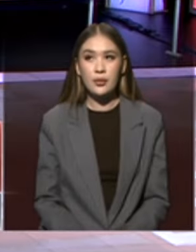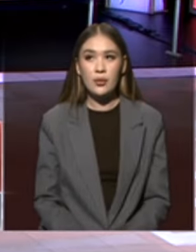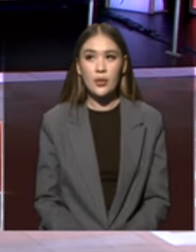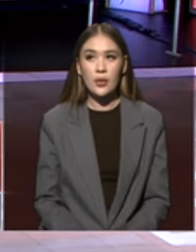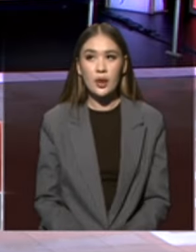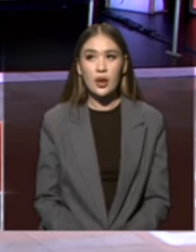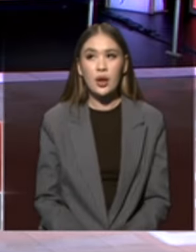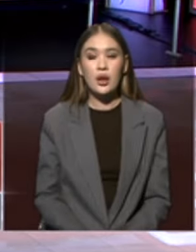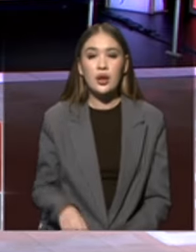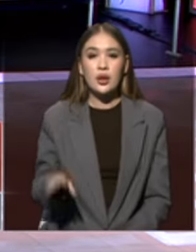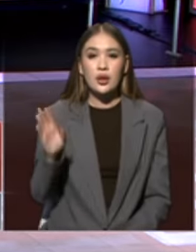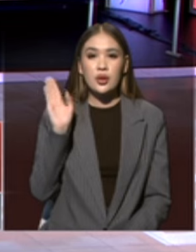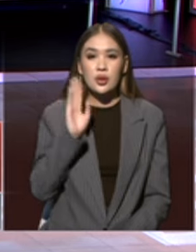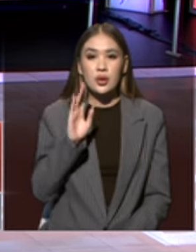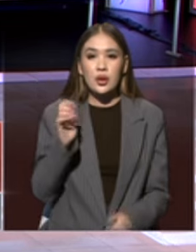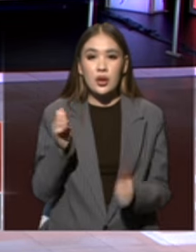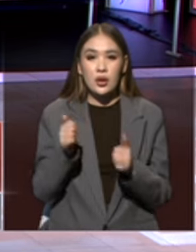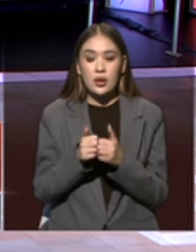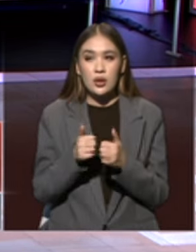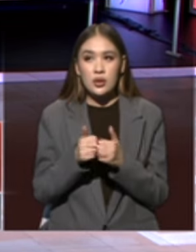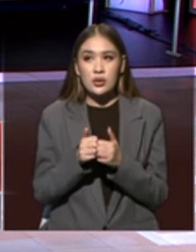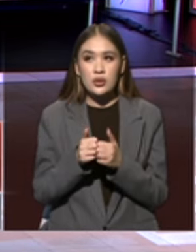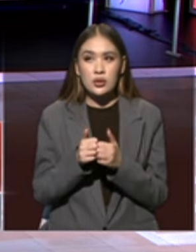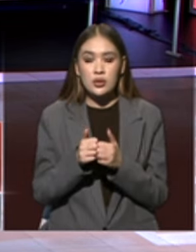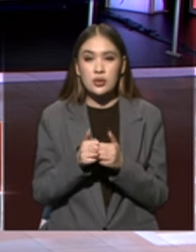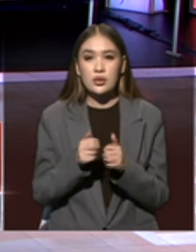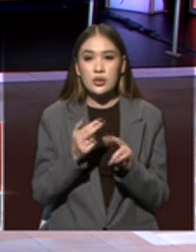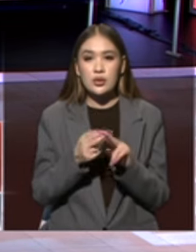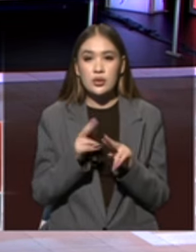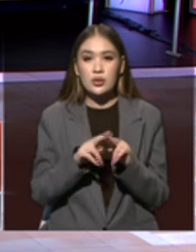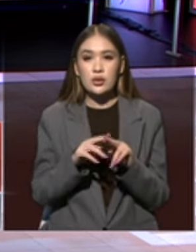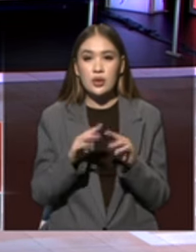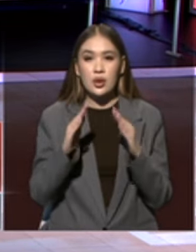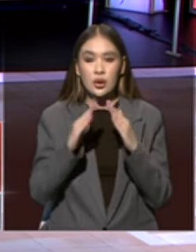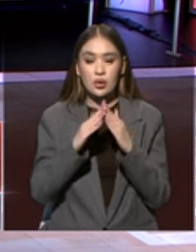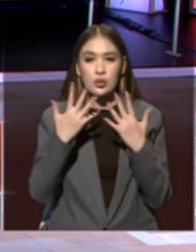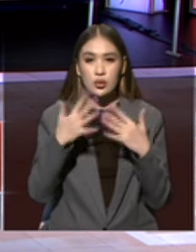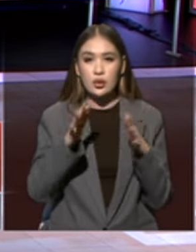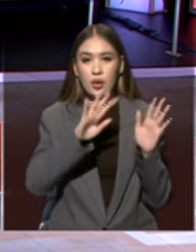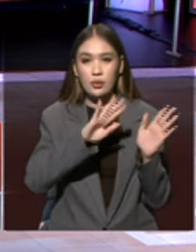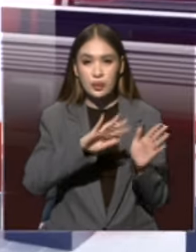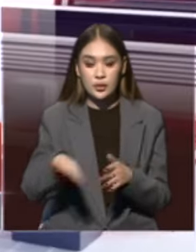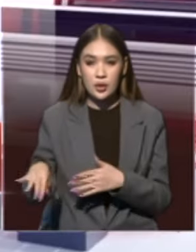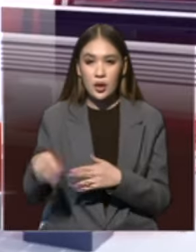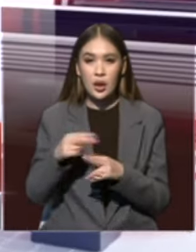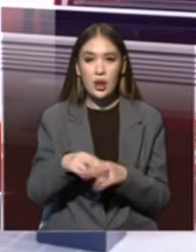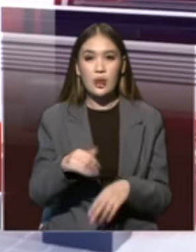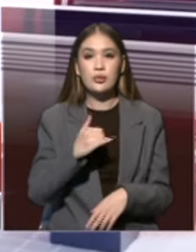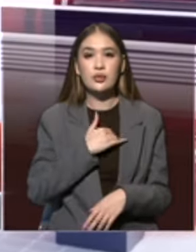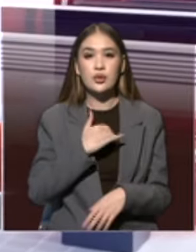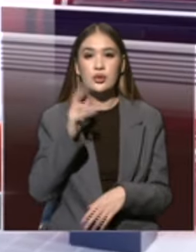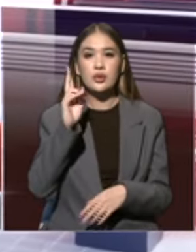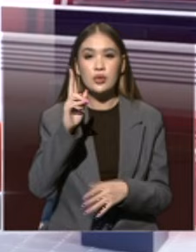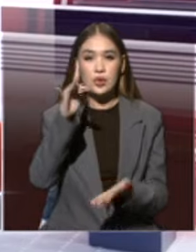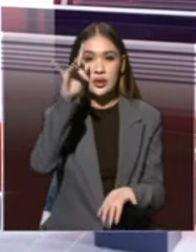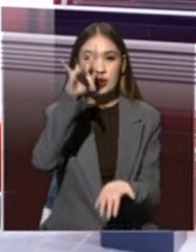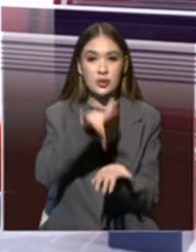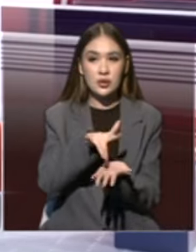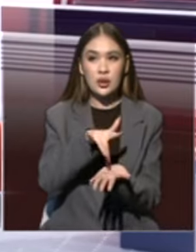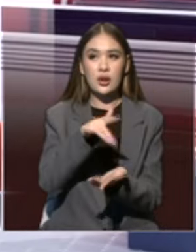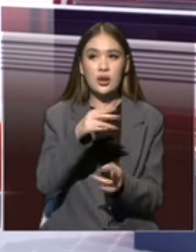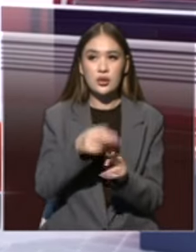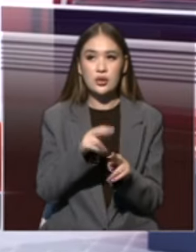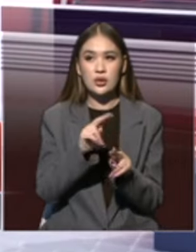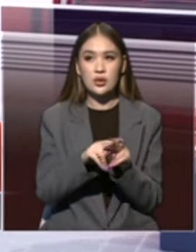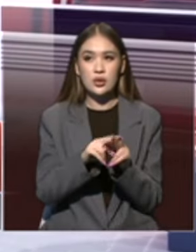Судың шет жағасындағы биік жердегі тұрғандардың үйлері судан жайлап кетіп жатыр. А біздер ортасында тұрған үйлер бірталай